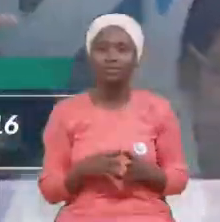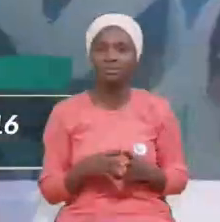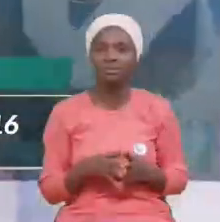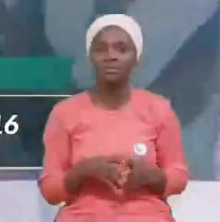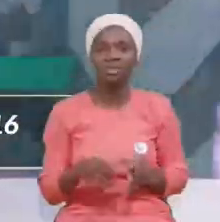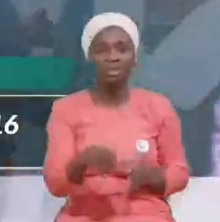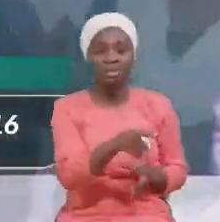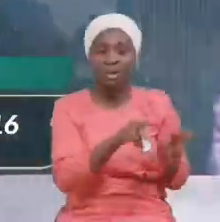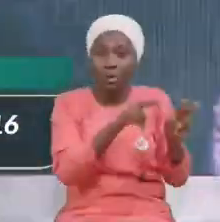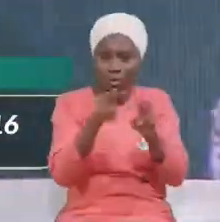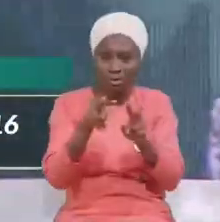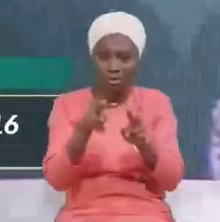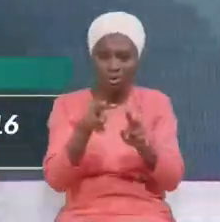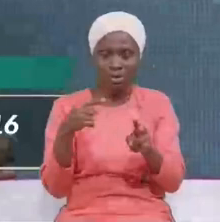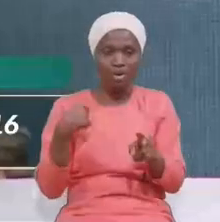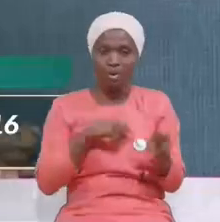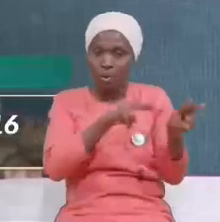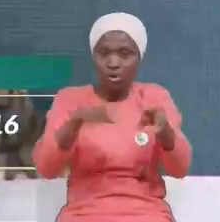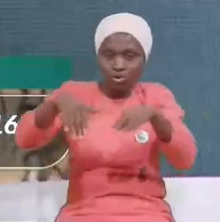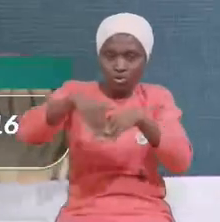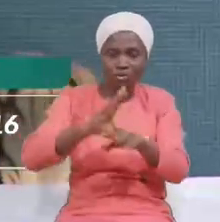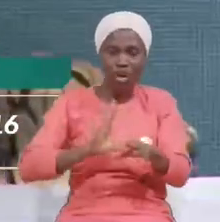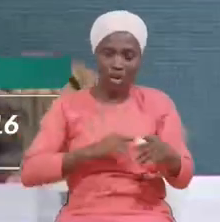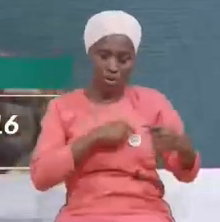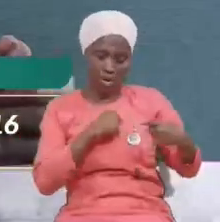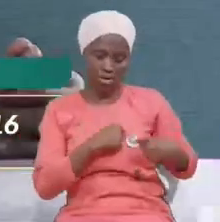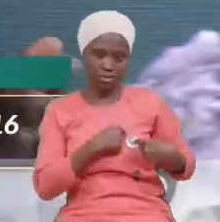Nous veillons sur notre conscience.